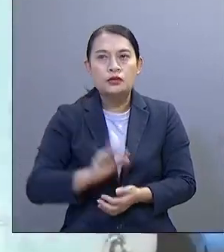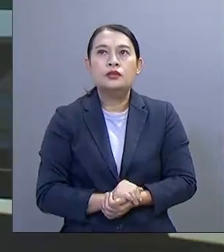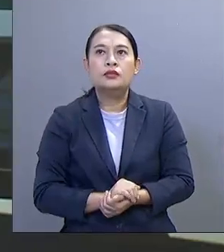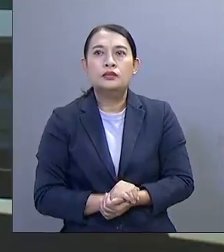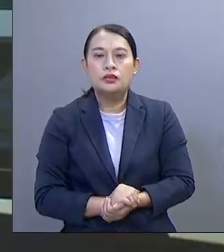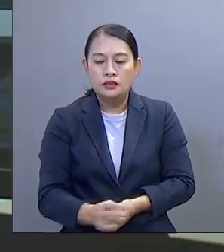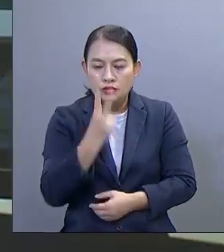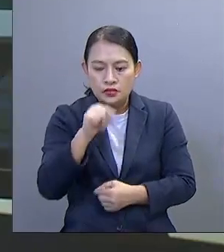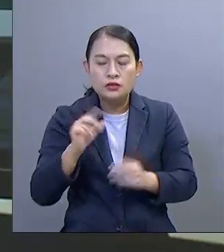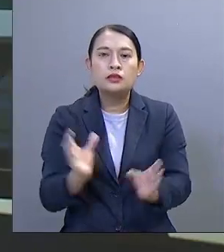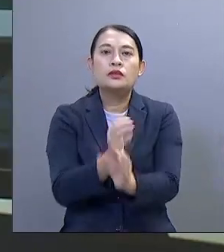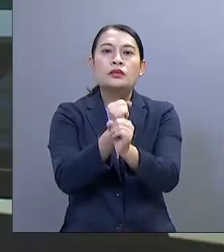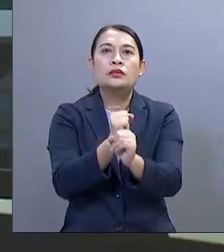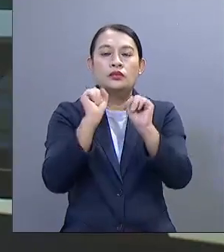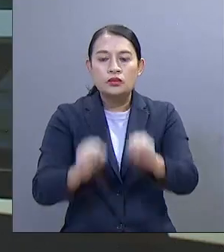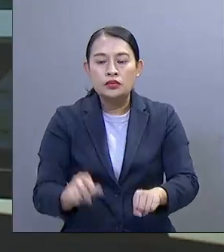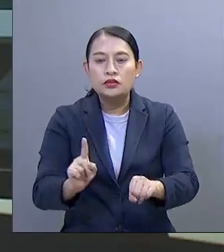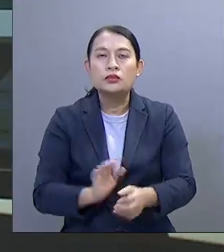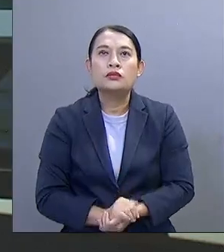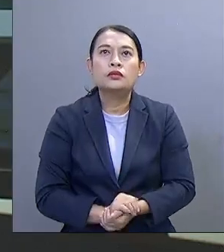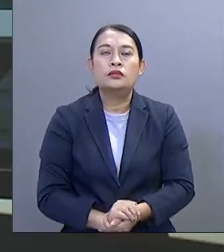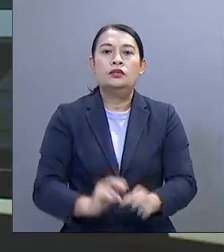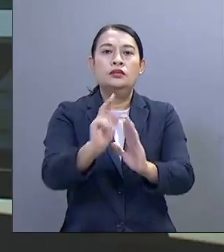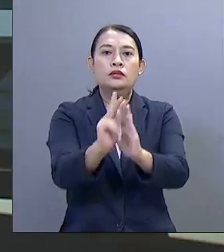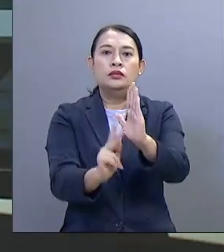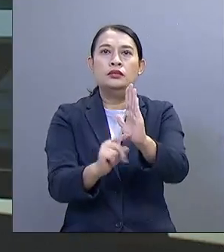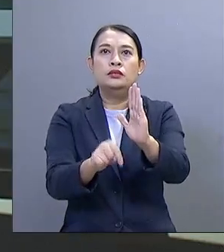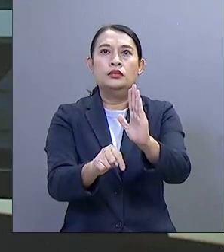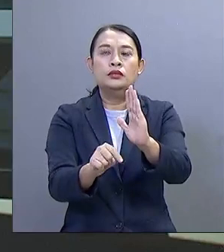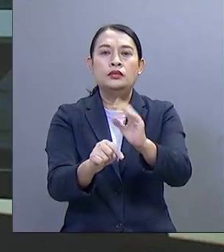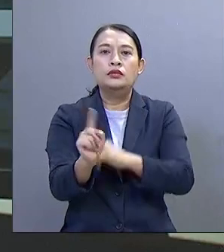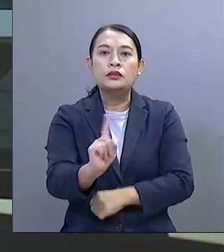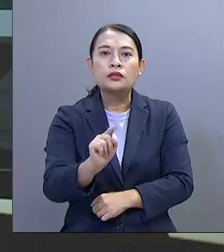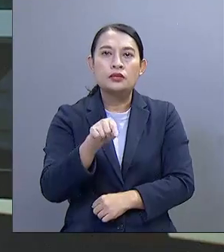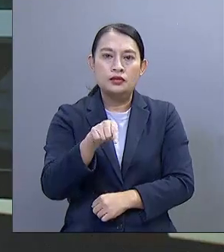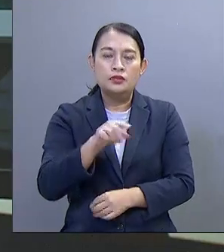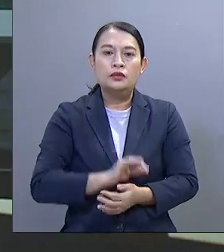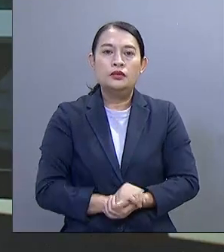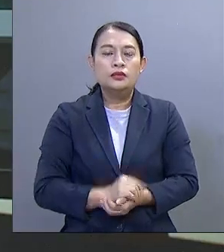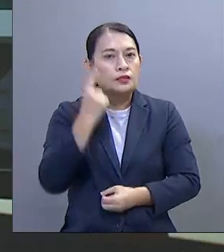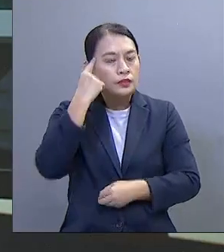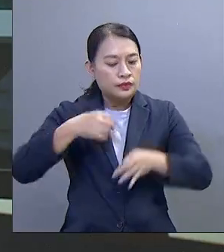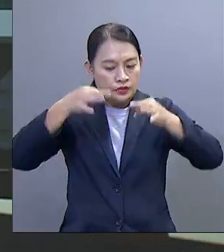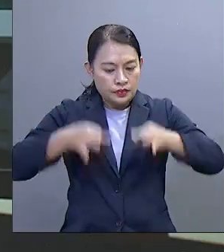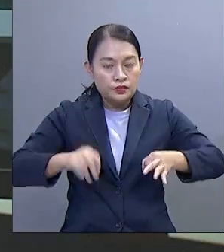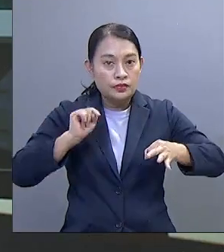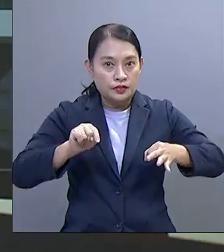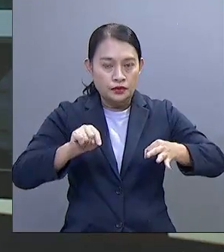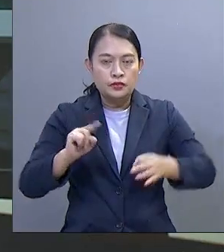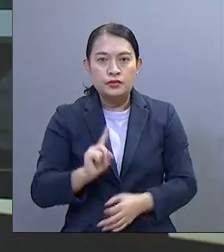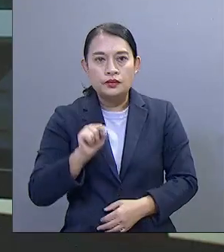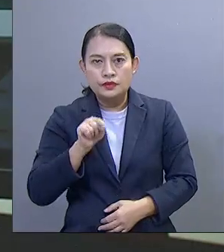างไรจะไปใช้ข้อกฎหมายในการตัดศิตวาข้อพิภาคค